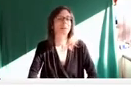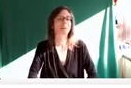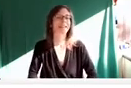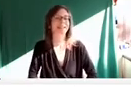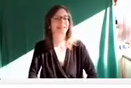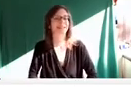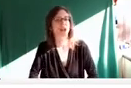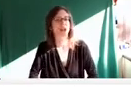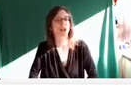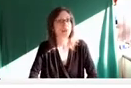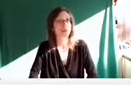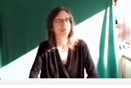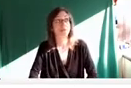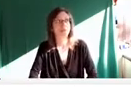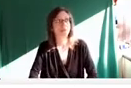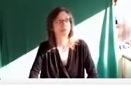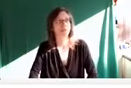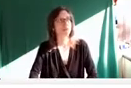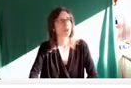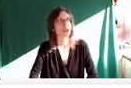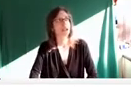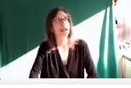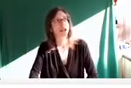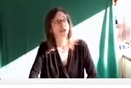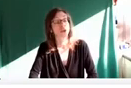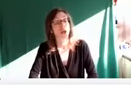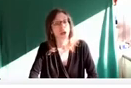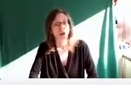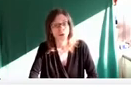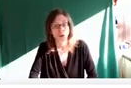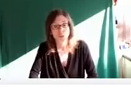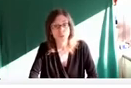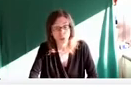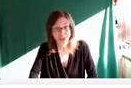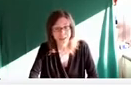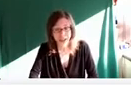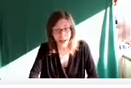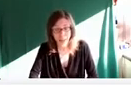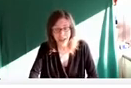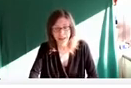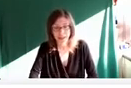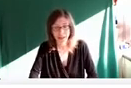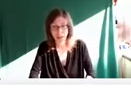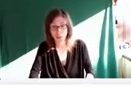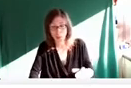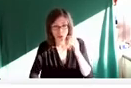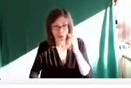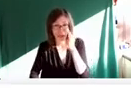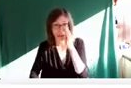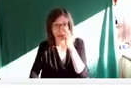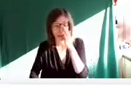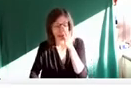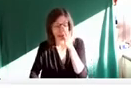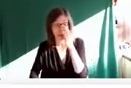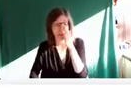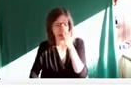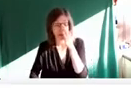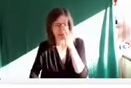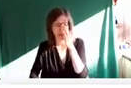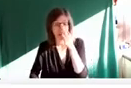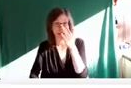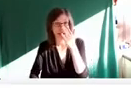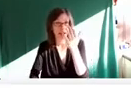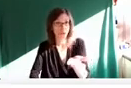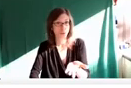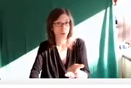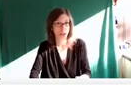pas vraiment d'exigence légale. Il y a une politique en principe des 3 organismes qui devraient, en